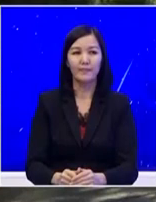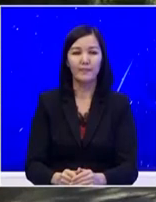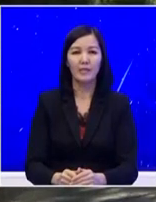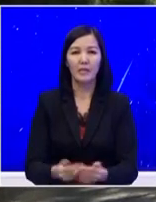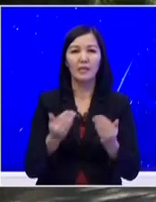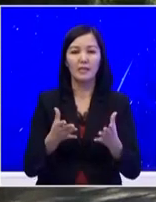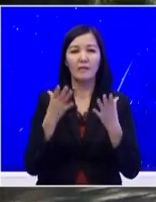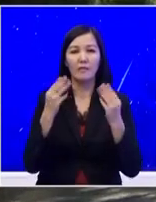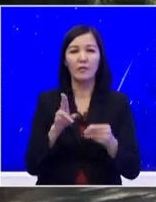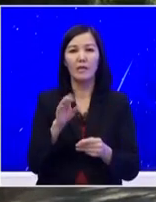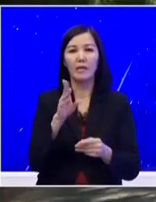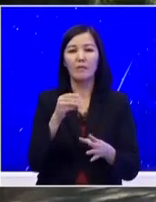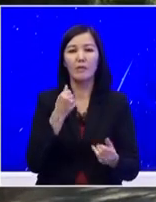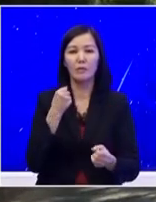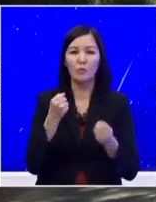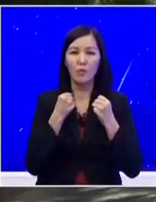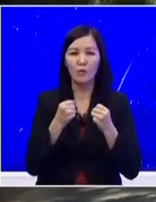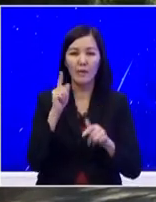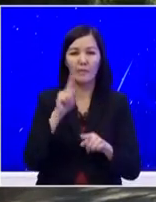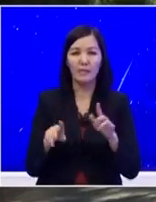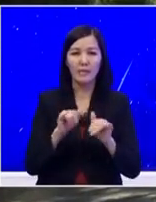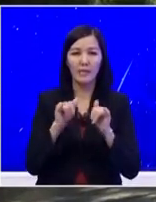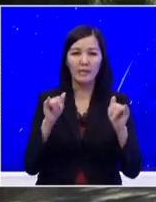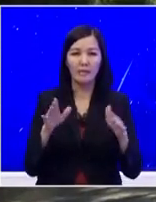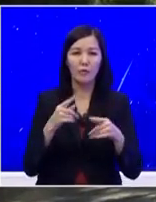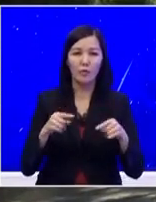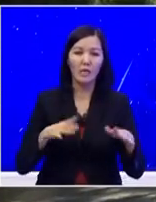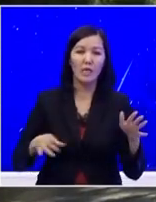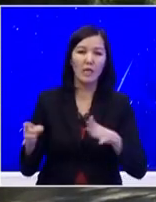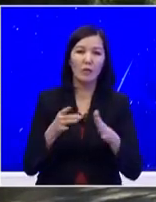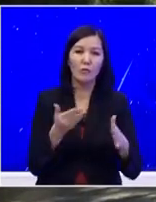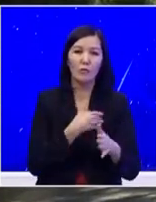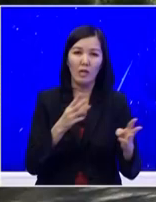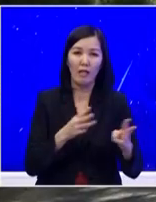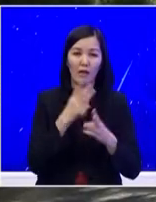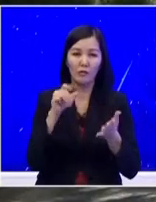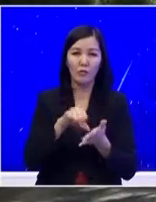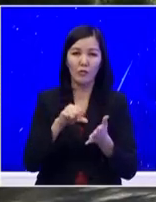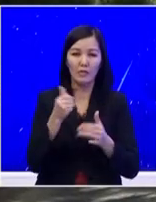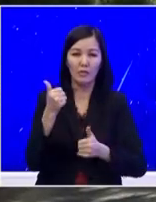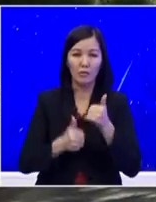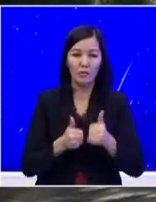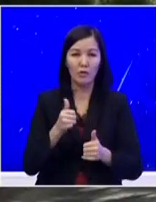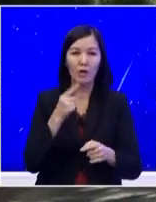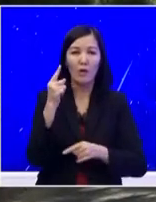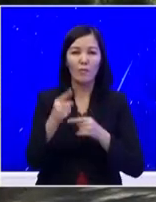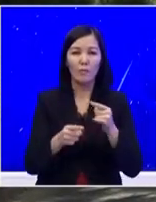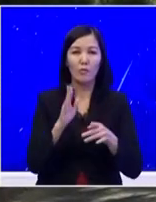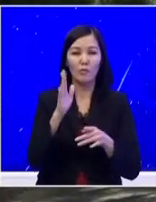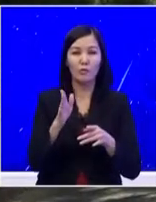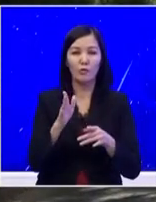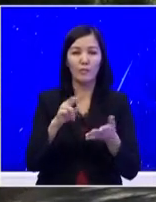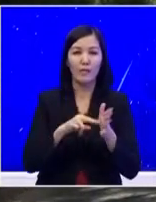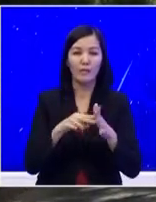На сегодня киберспорт развивается быстрыми темпами. Другие регионы тоже изъявляют желание участвовать в турнирах. В будущем мы планируем